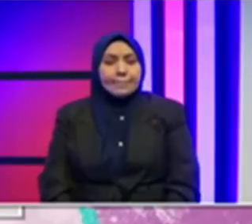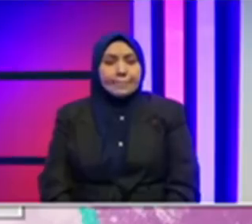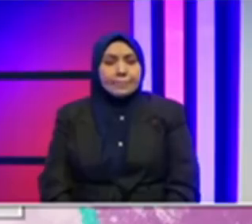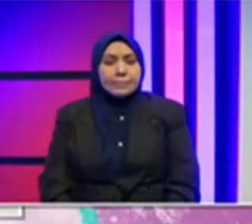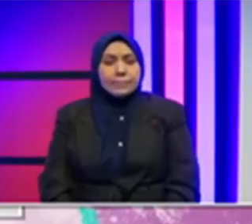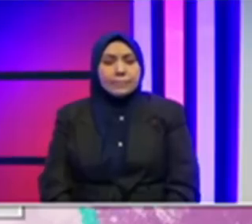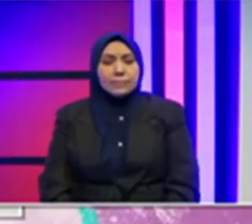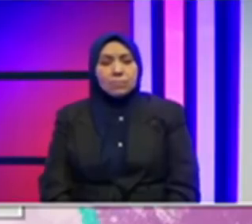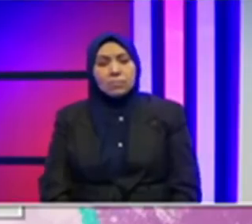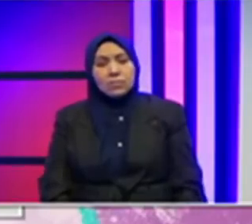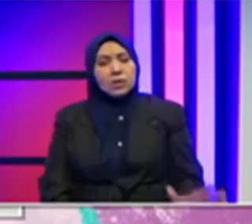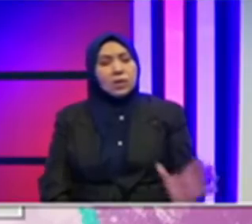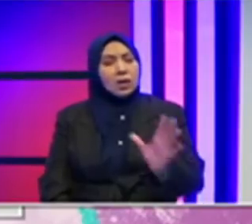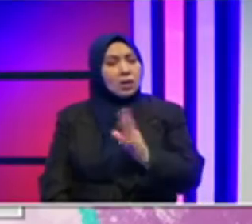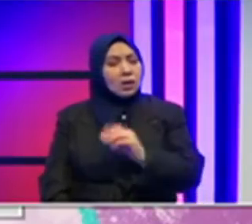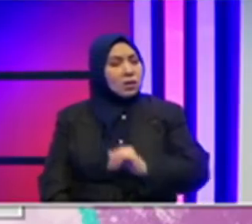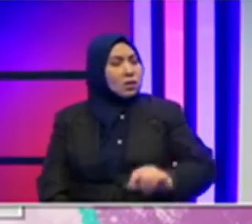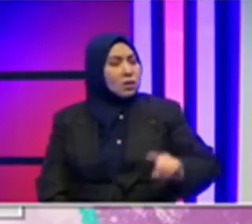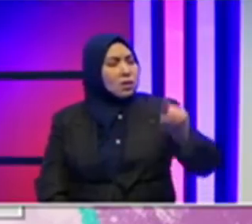له